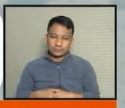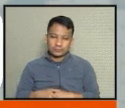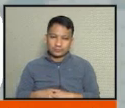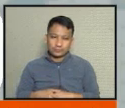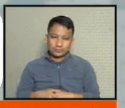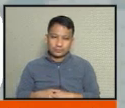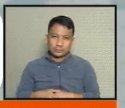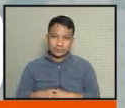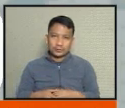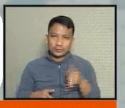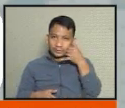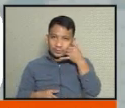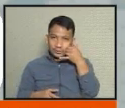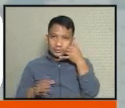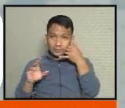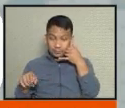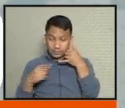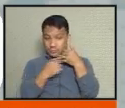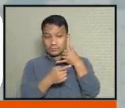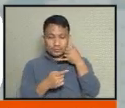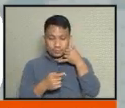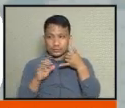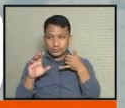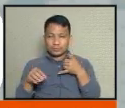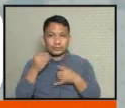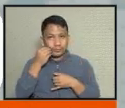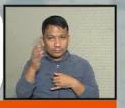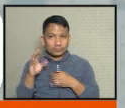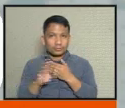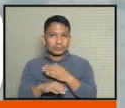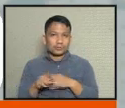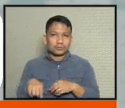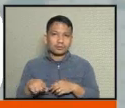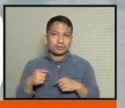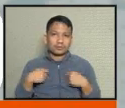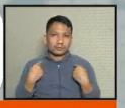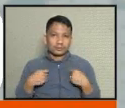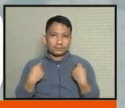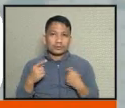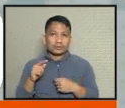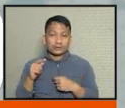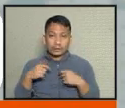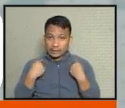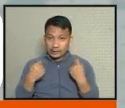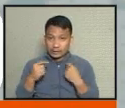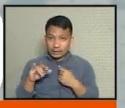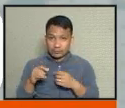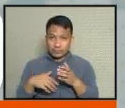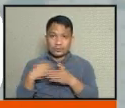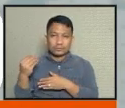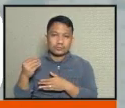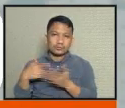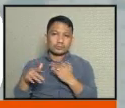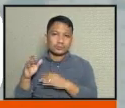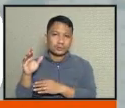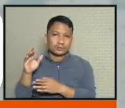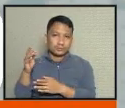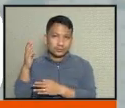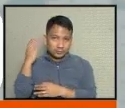di, tinawagan ko, nasaan ka ba? Sabi niya, pauwi na ako, galing kami tayo-tayo na nag-outing kami ng mga pinsang